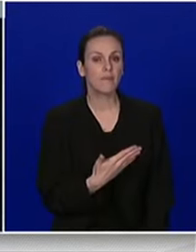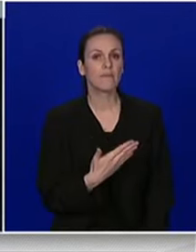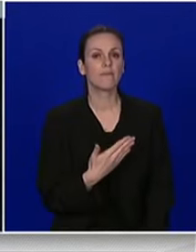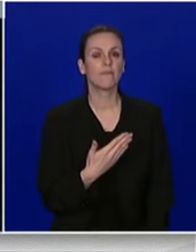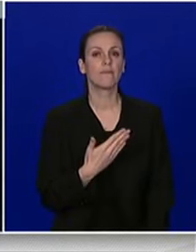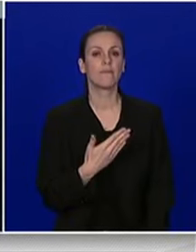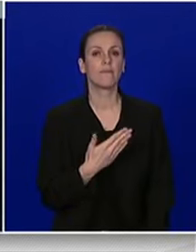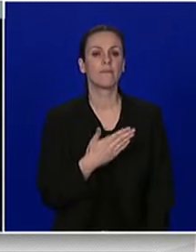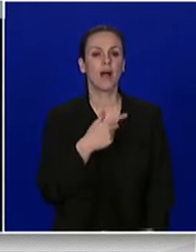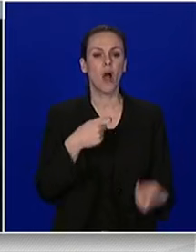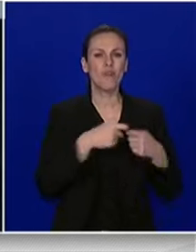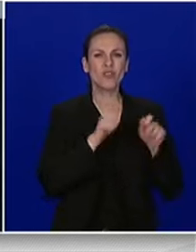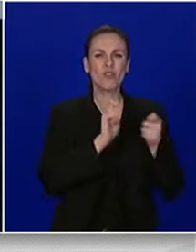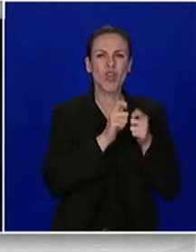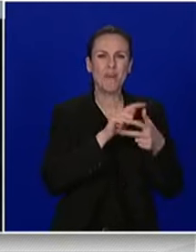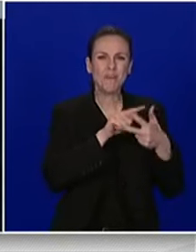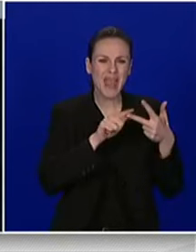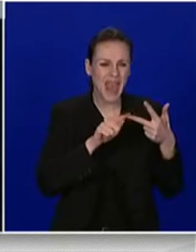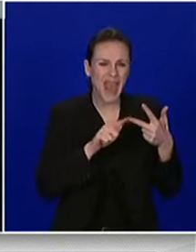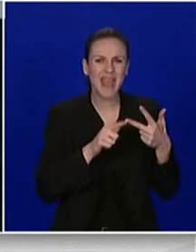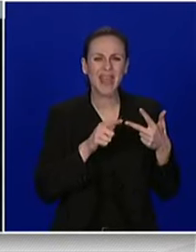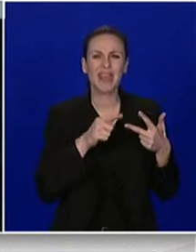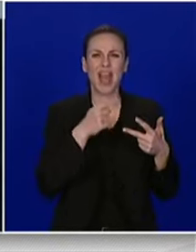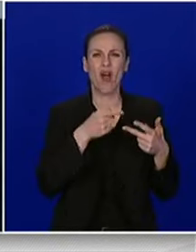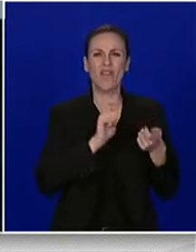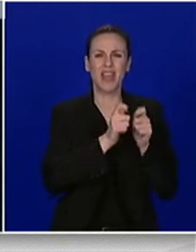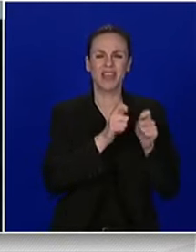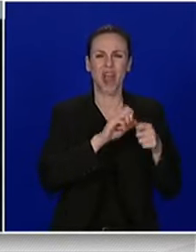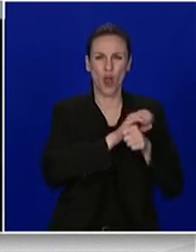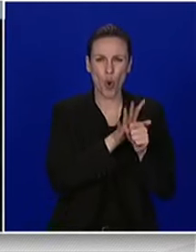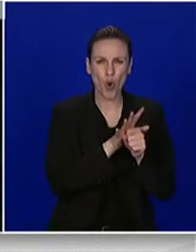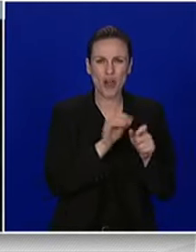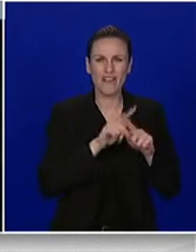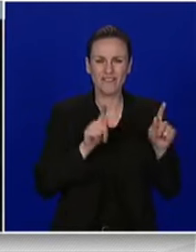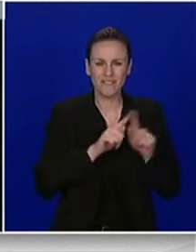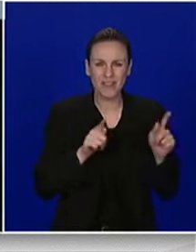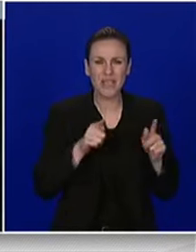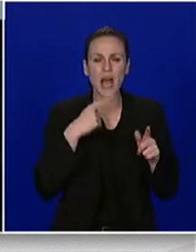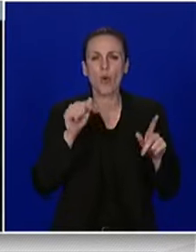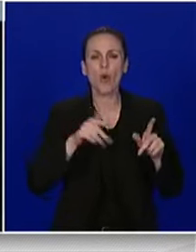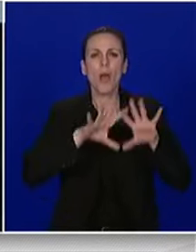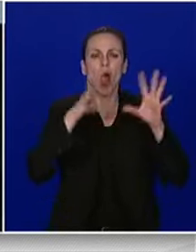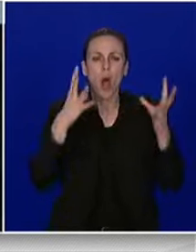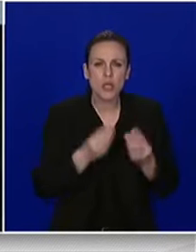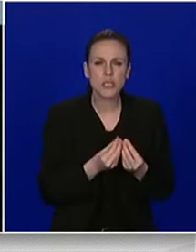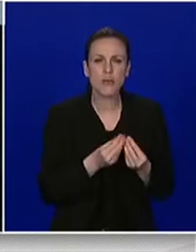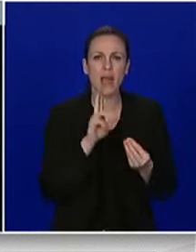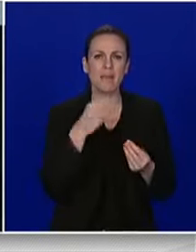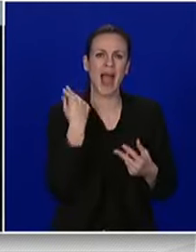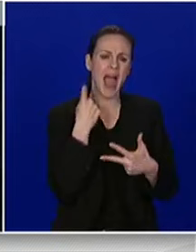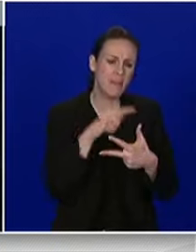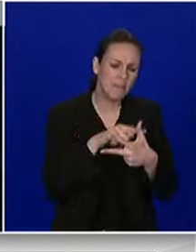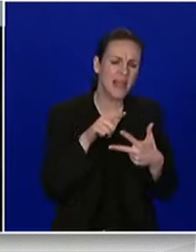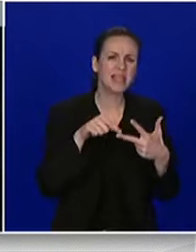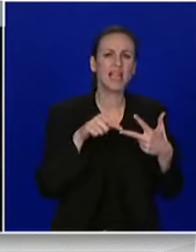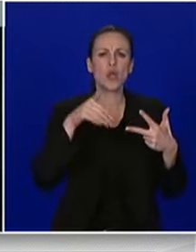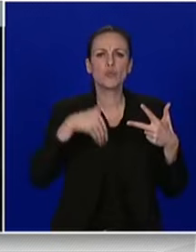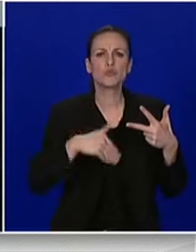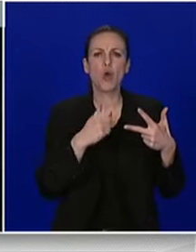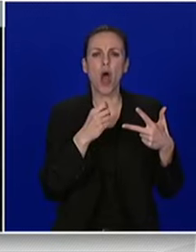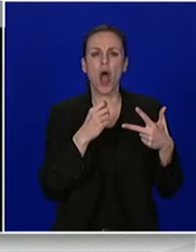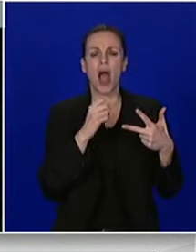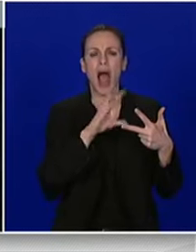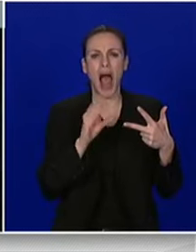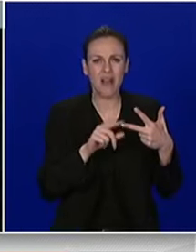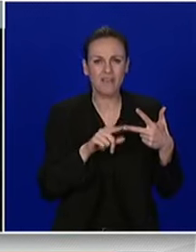mutiranih sojeva tiče, imamo li novih slučajeva i koliko ih uopće ukupno imamo, bilo britanskog ili južnoafričkog, ili imamo li